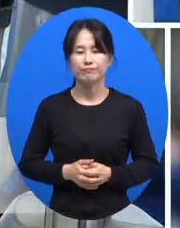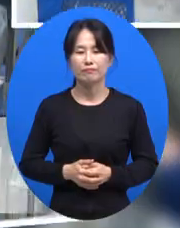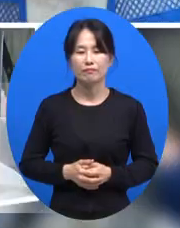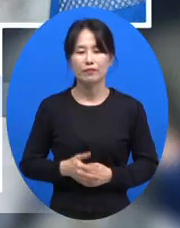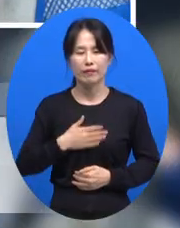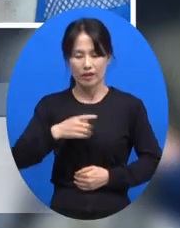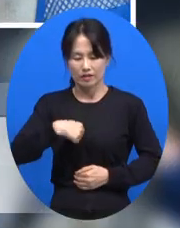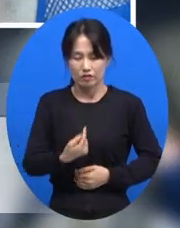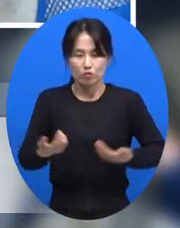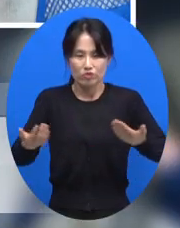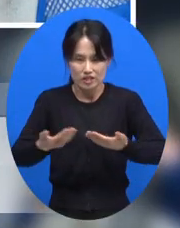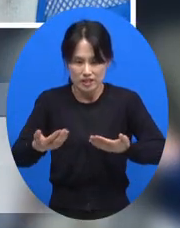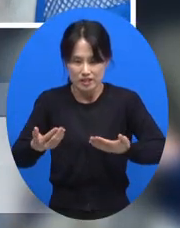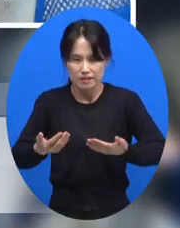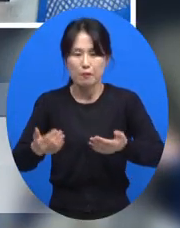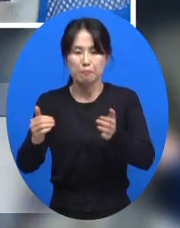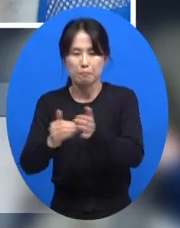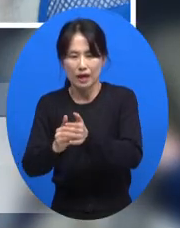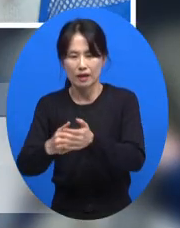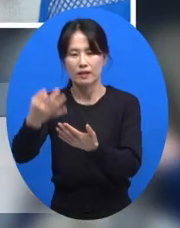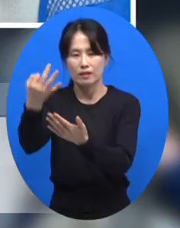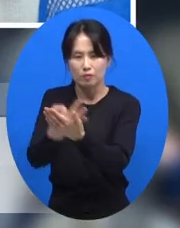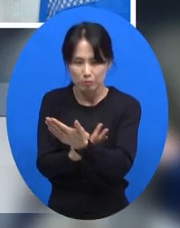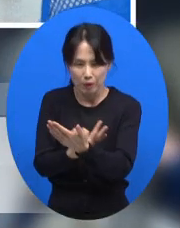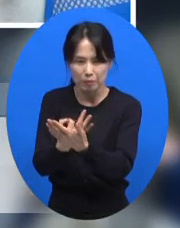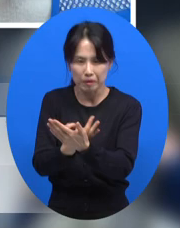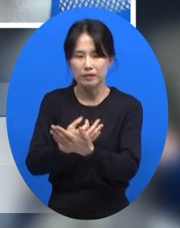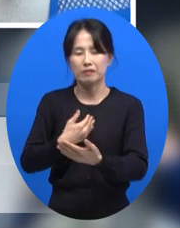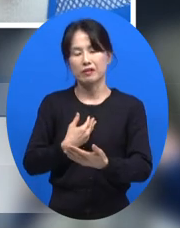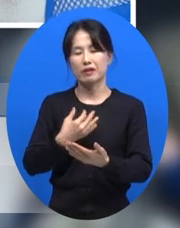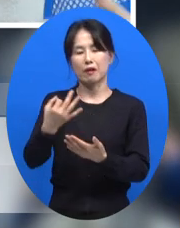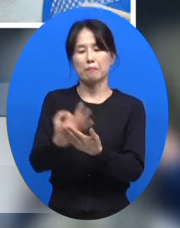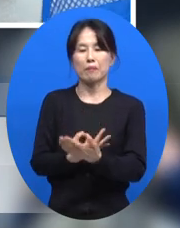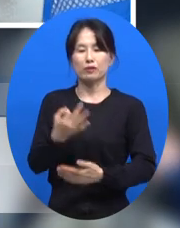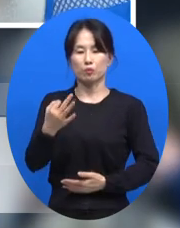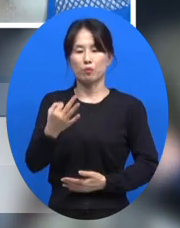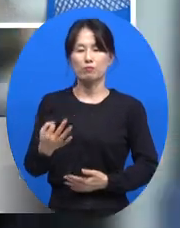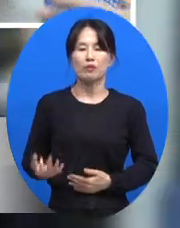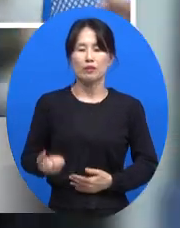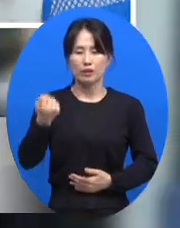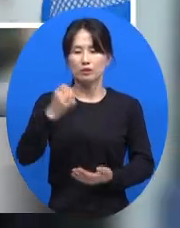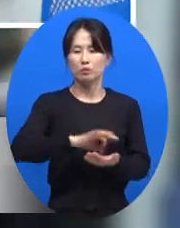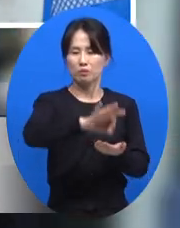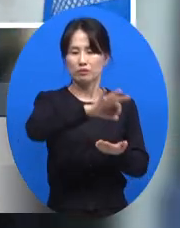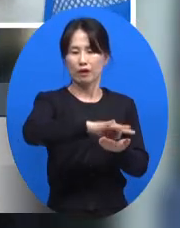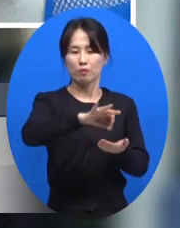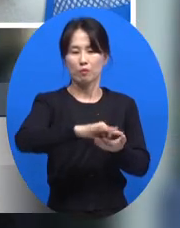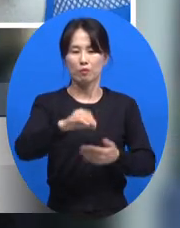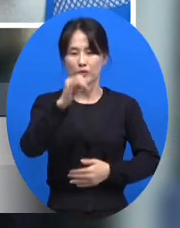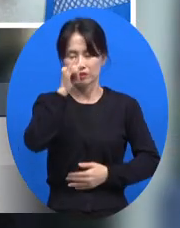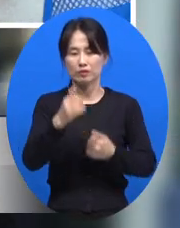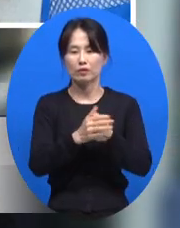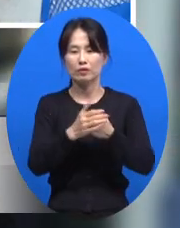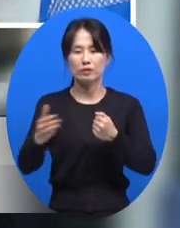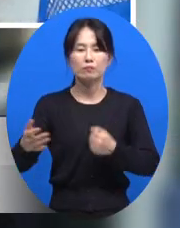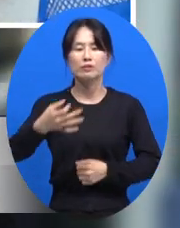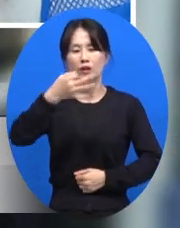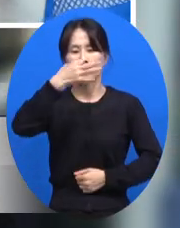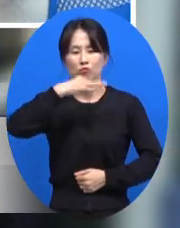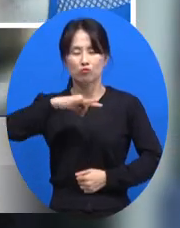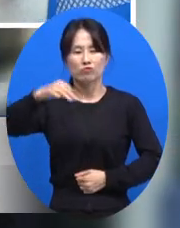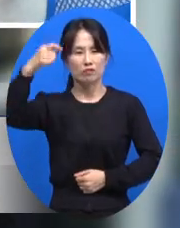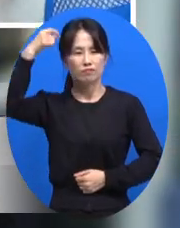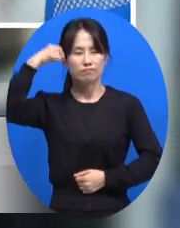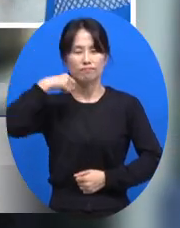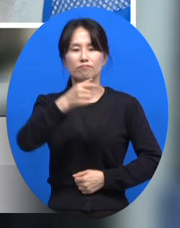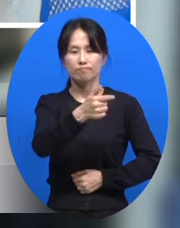나 스스로 이제 일을 하고 이제 급여를 받아서 내 스스로 내가 버는 돈으로 쓰고 그런 것이